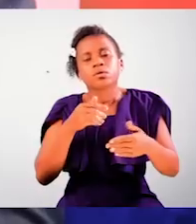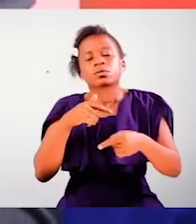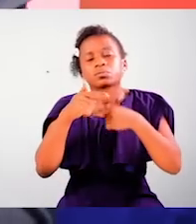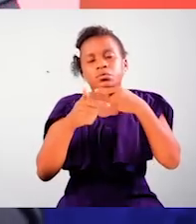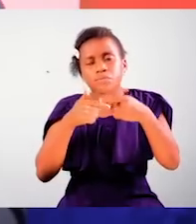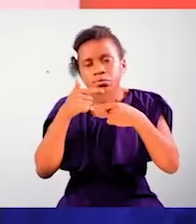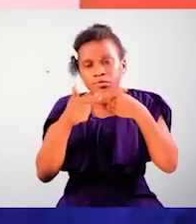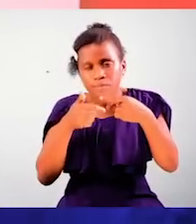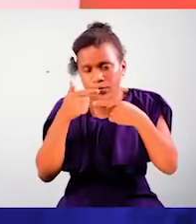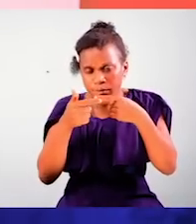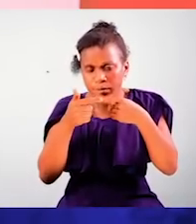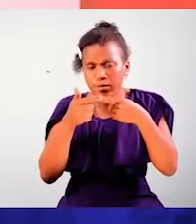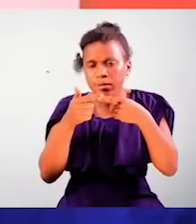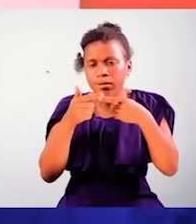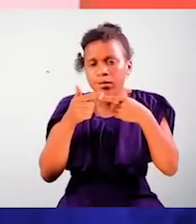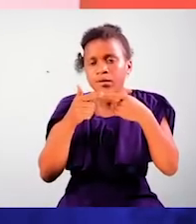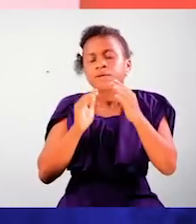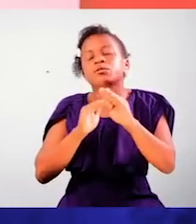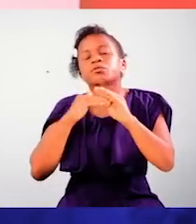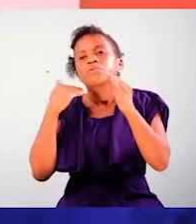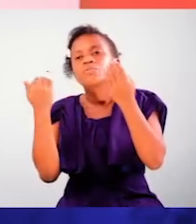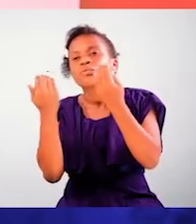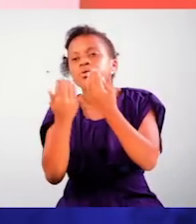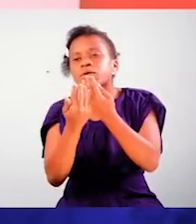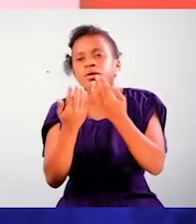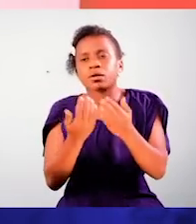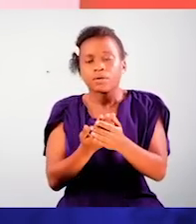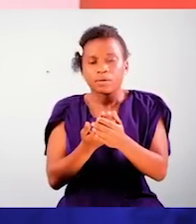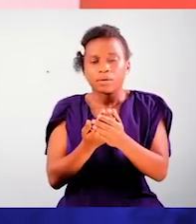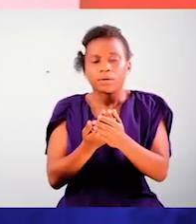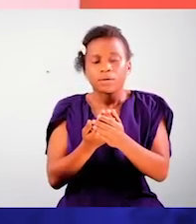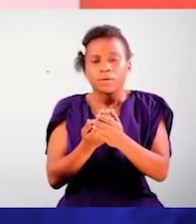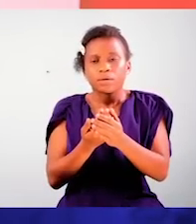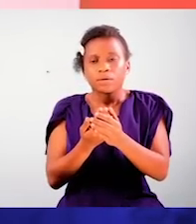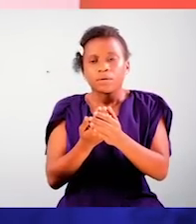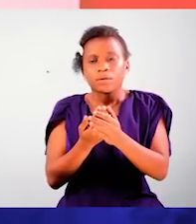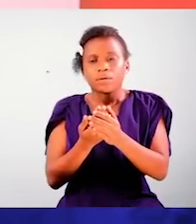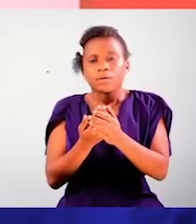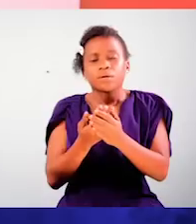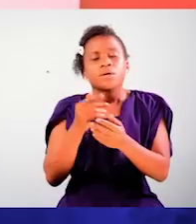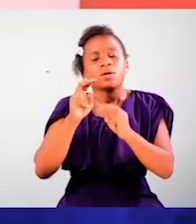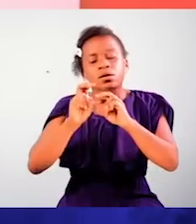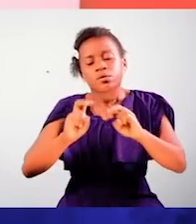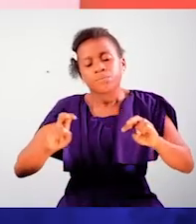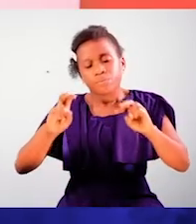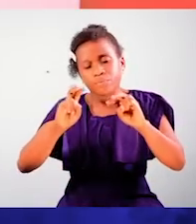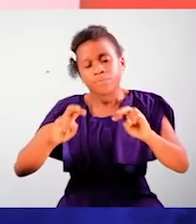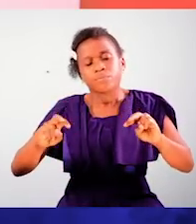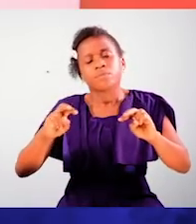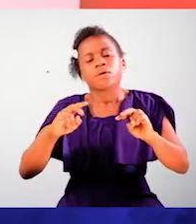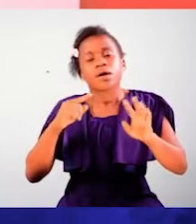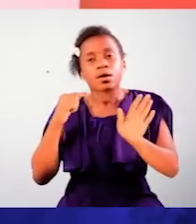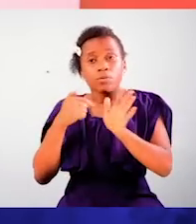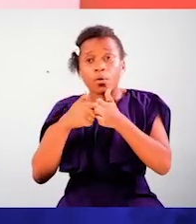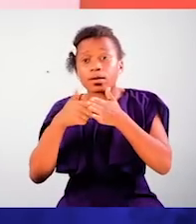tuzuie pesa zisiibiwe. Nadhani unachotaka kumaanisha, kwa sababu anaitwa mkaguzi na mdhibiti mkuu wa hesabu